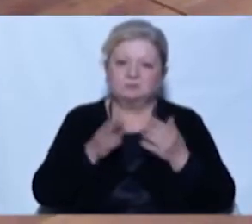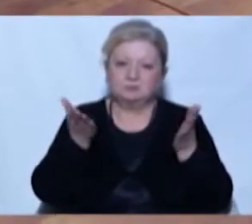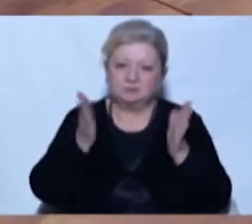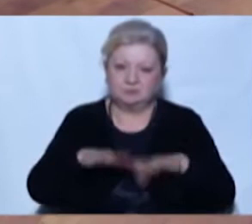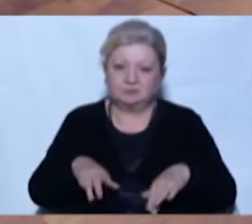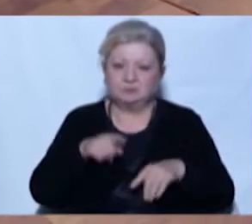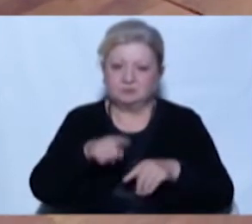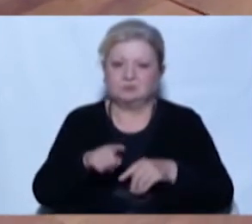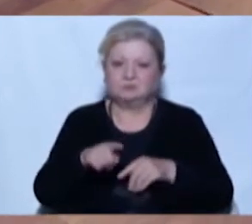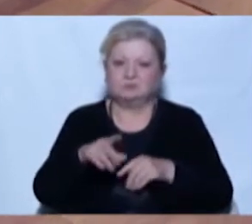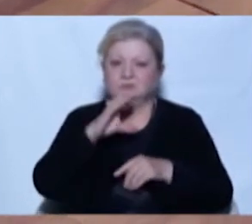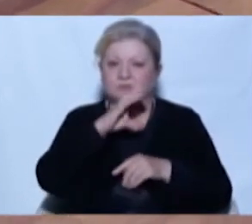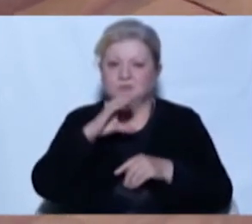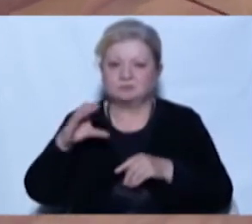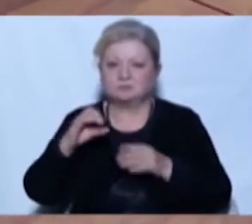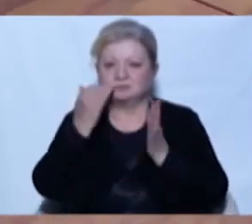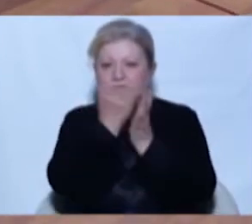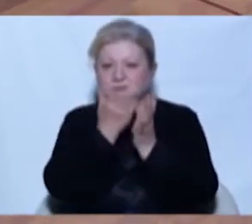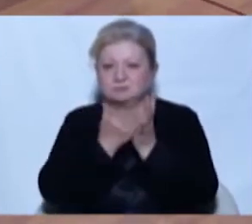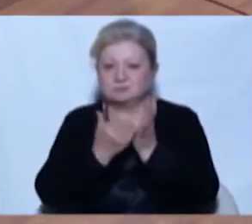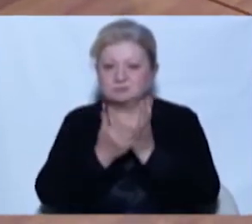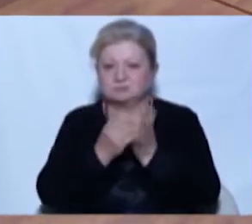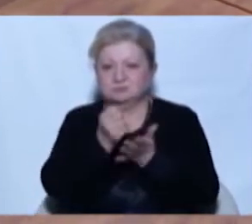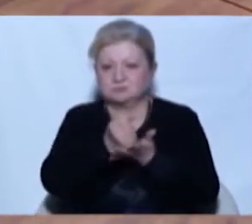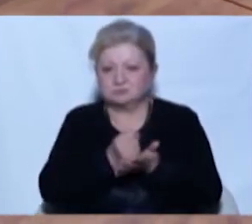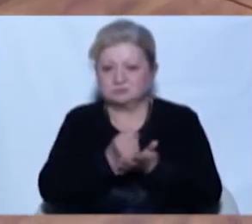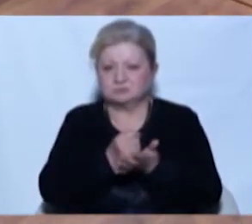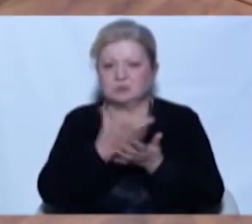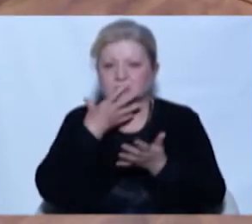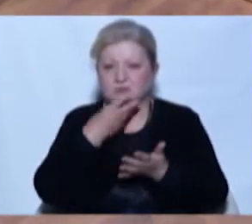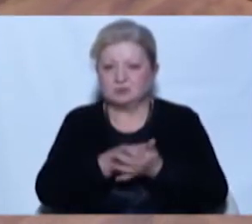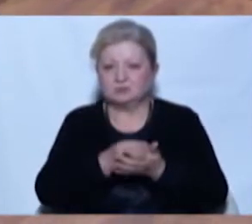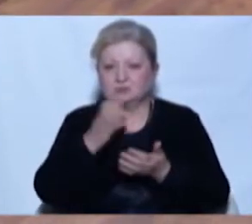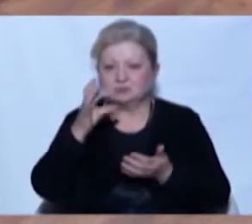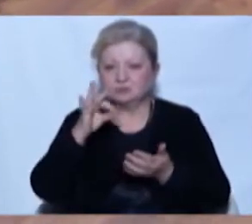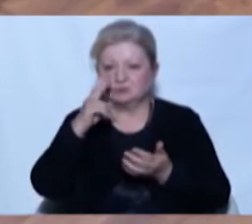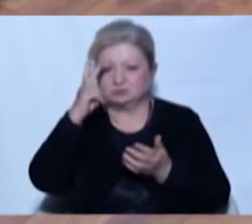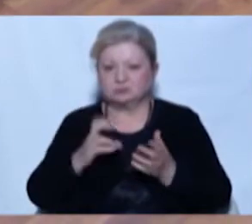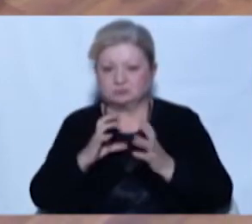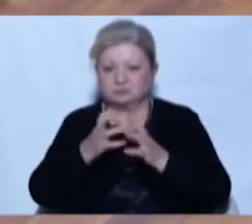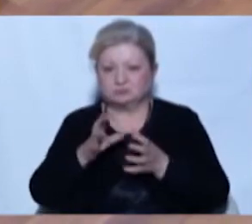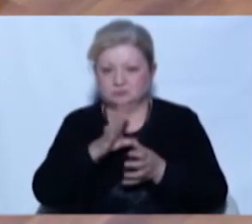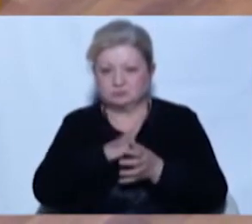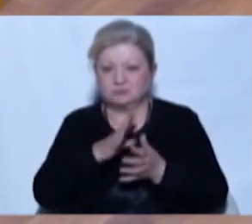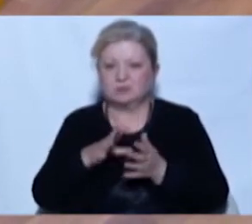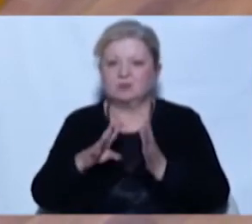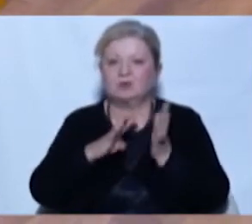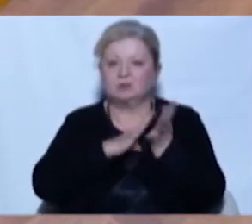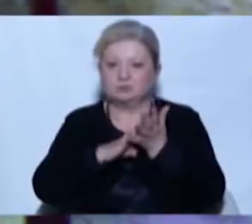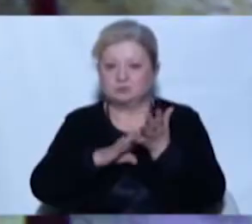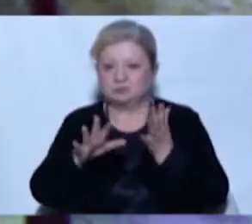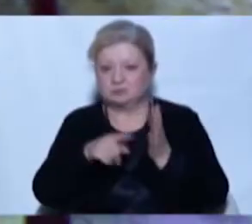ჩაშალა და საბჭოთა სისტემამ შეინარჩუნა მაშინ სოციალისტური სამყაროს მთლიანობა. Მაგრამ აი 90-იან